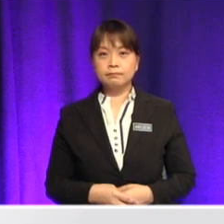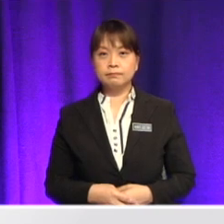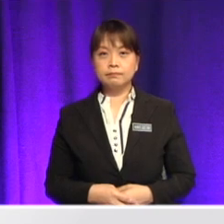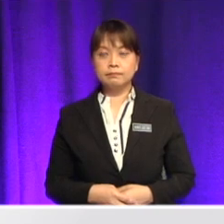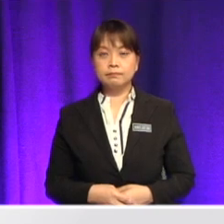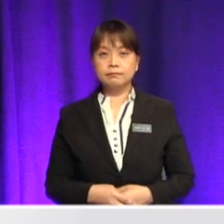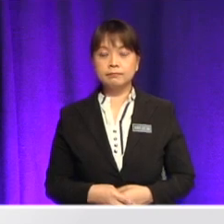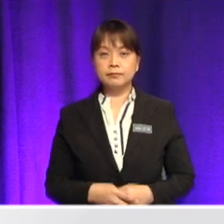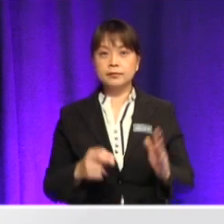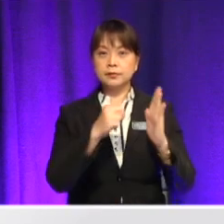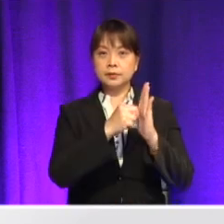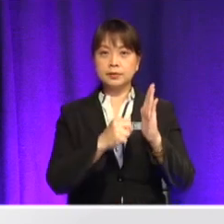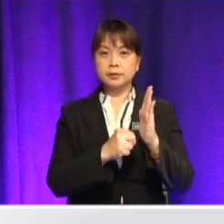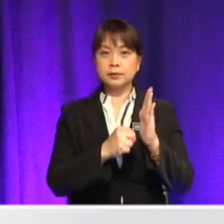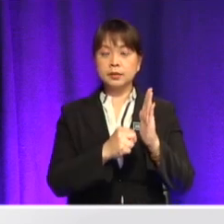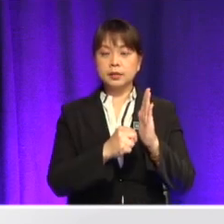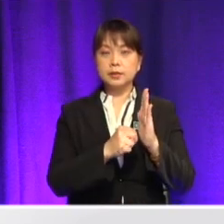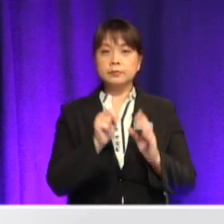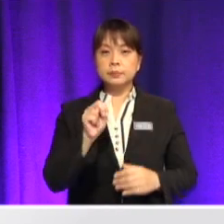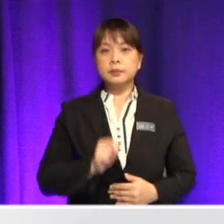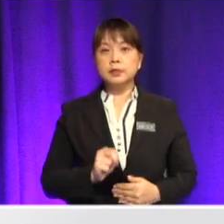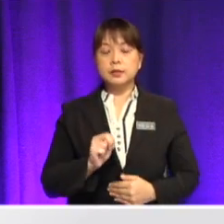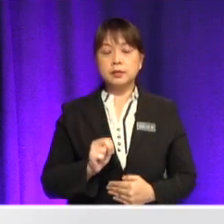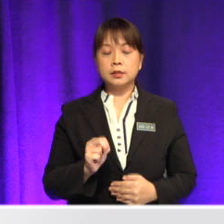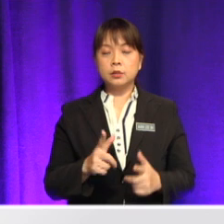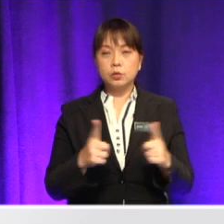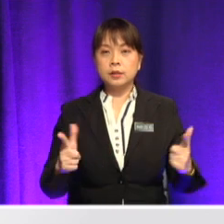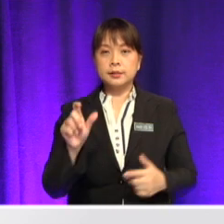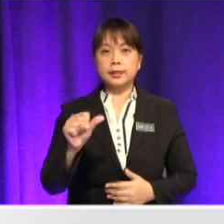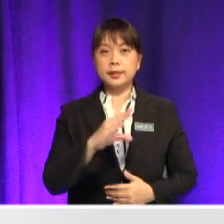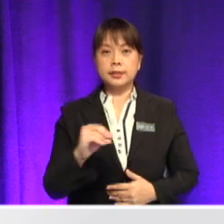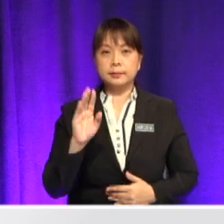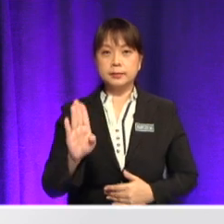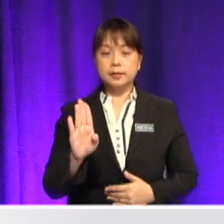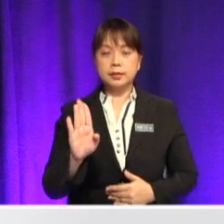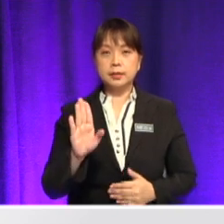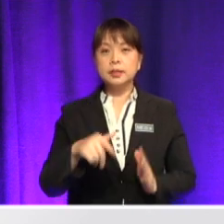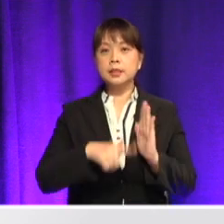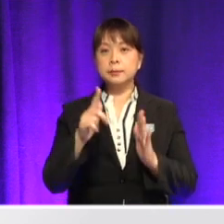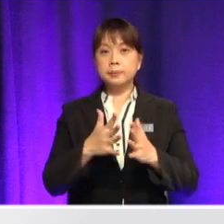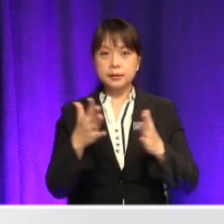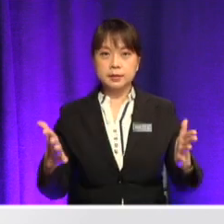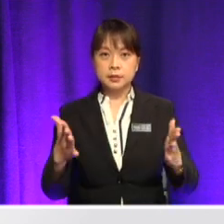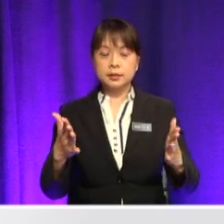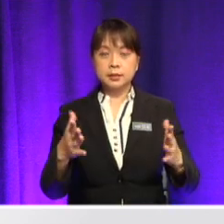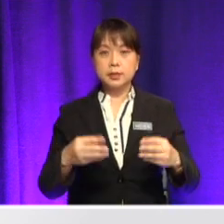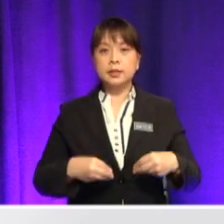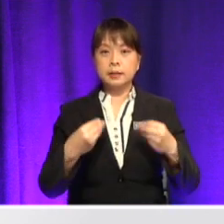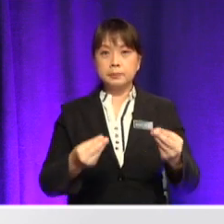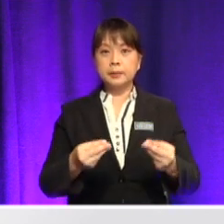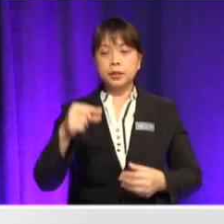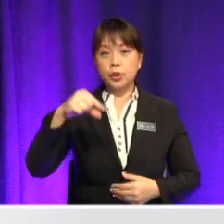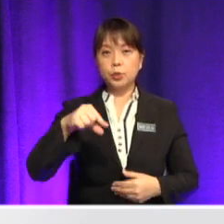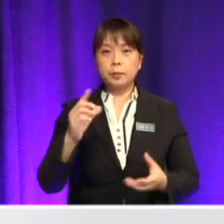luas permukaan ubuhi dan ombubi lebih besar bagi sistem Q bebannya sistem P